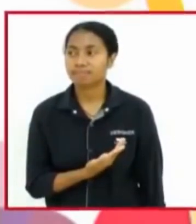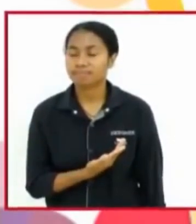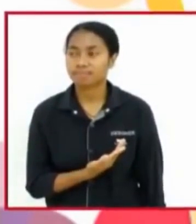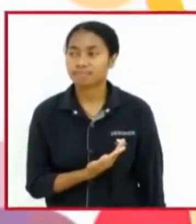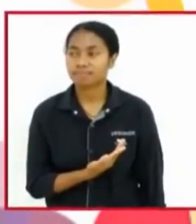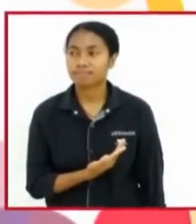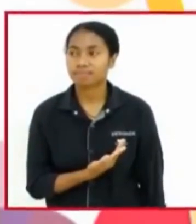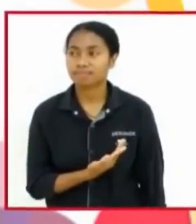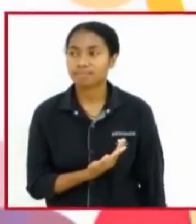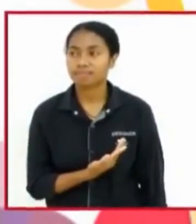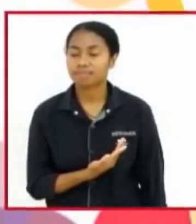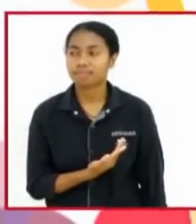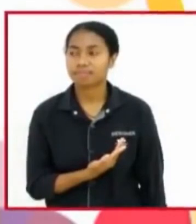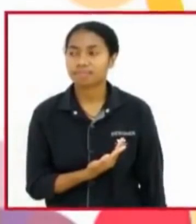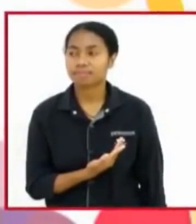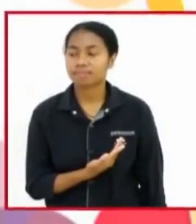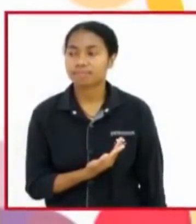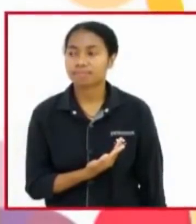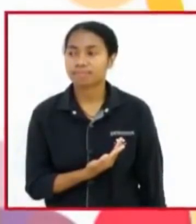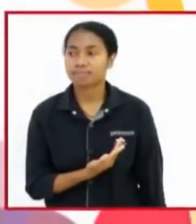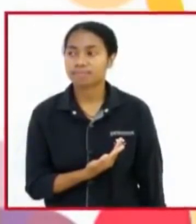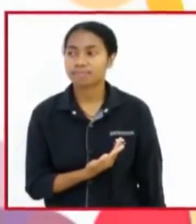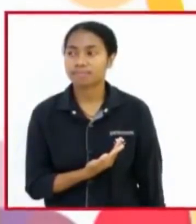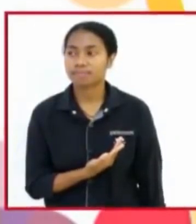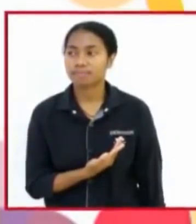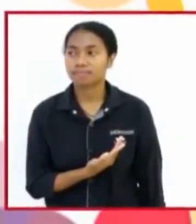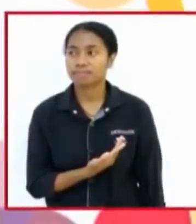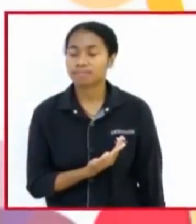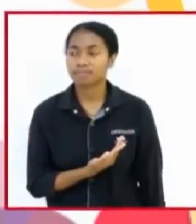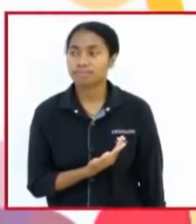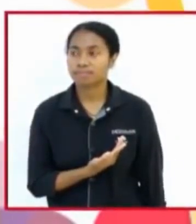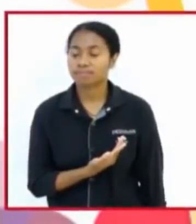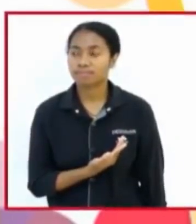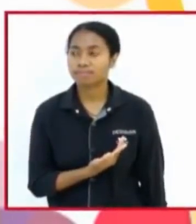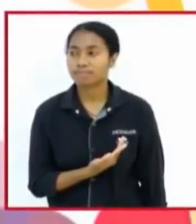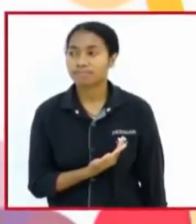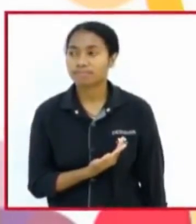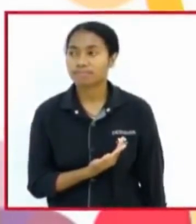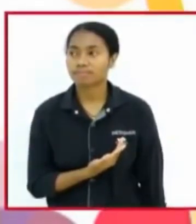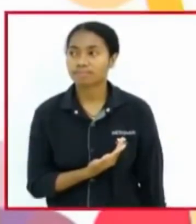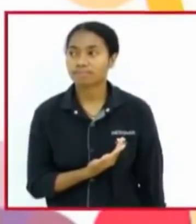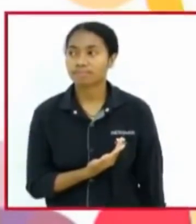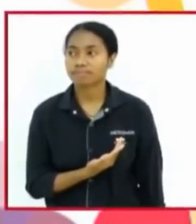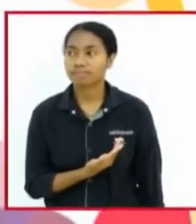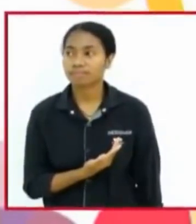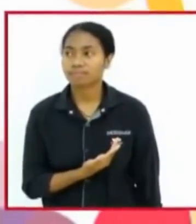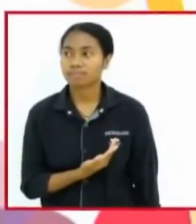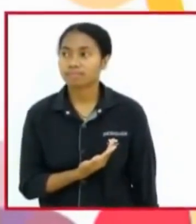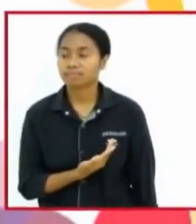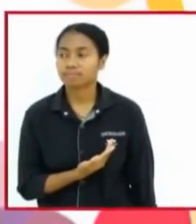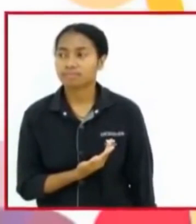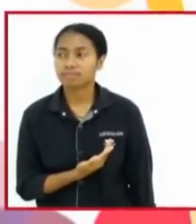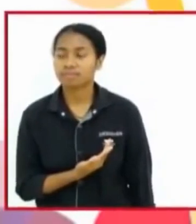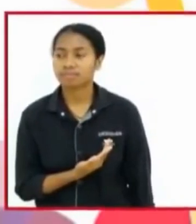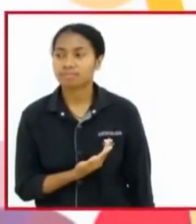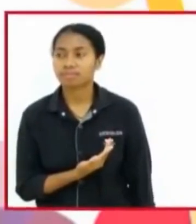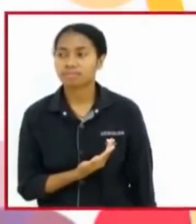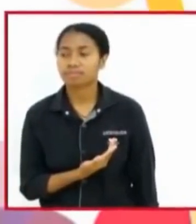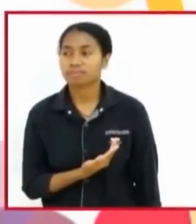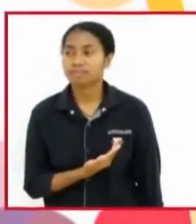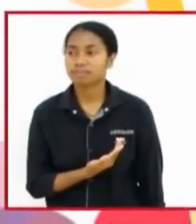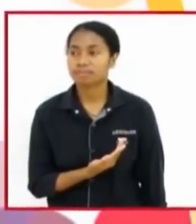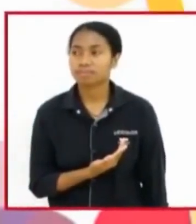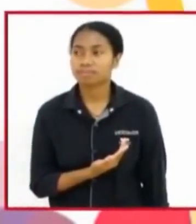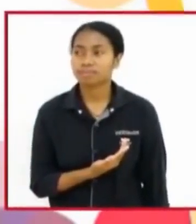pernah meleset menembak sasaran dengan bom roket atau peluru foto-foto udara serangan menunjukkan bahwa begitu banyak pesawat